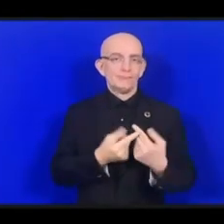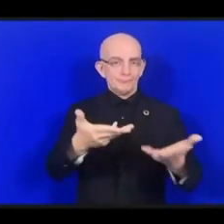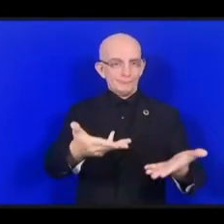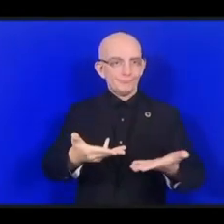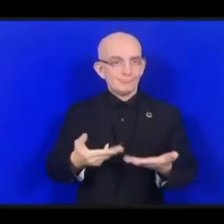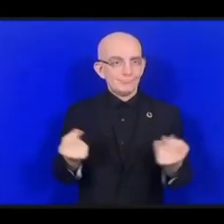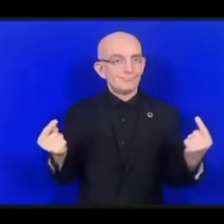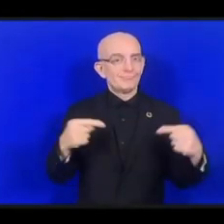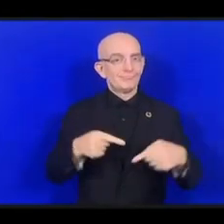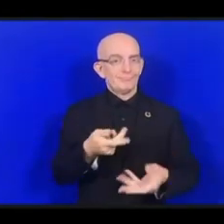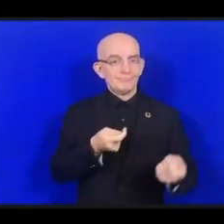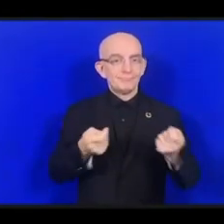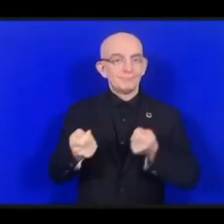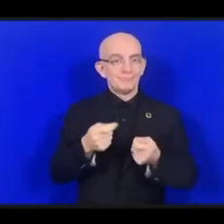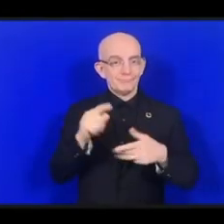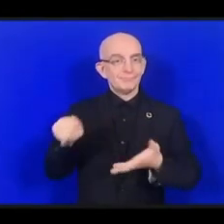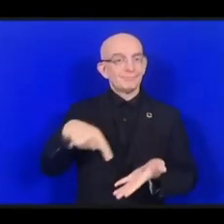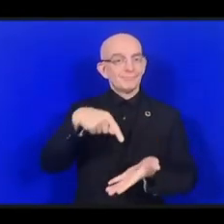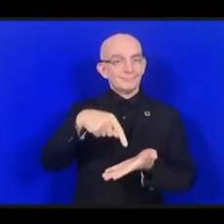2024 à